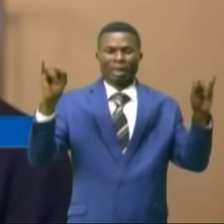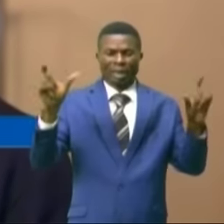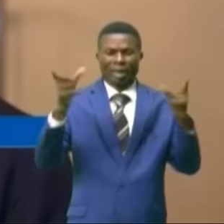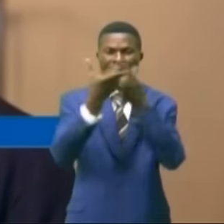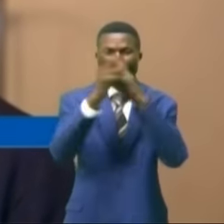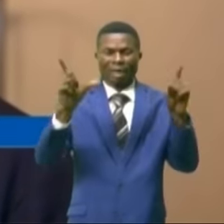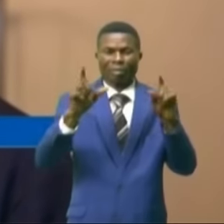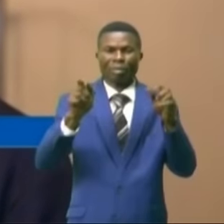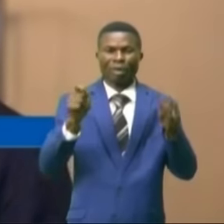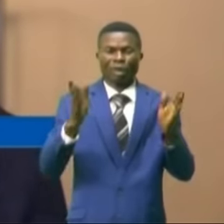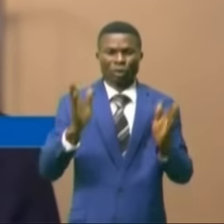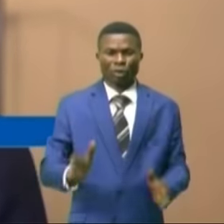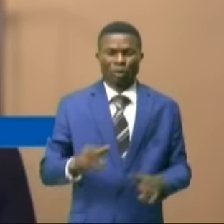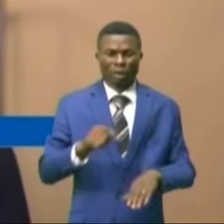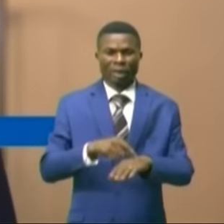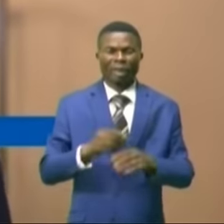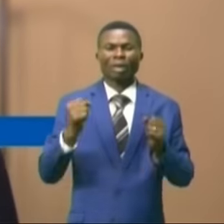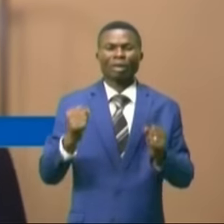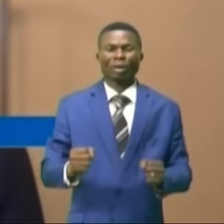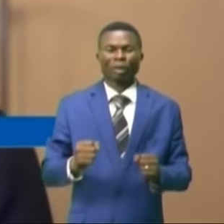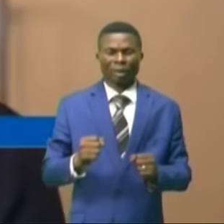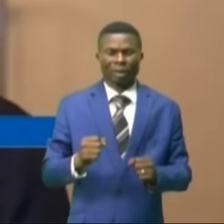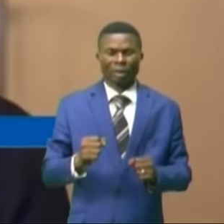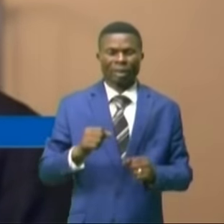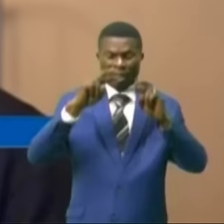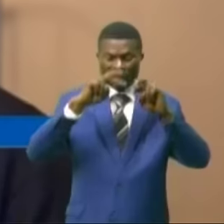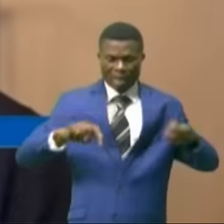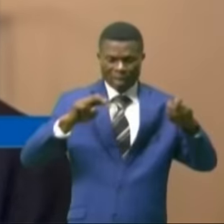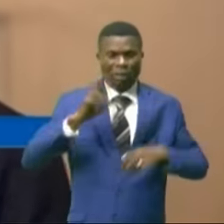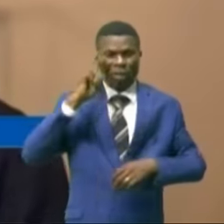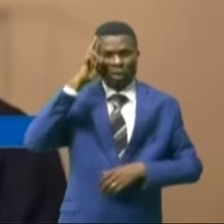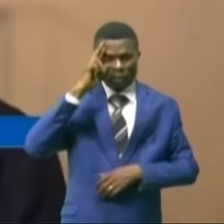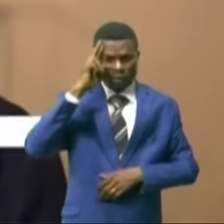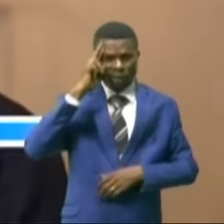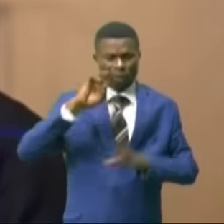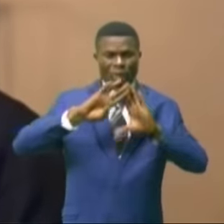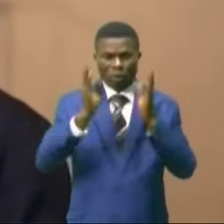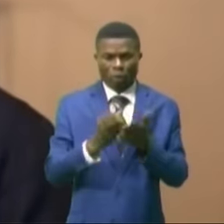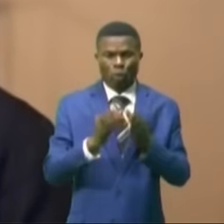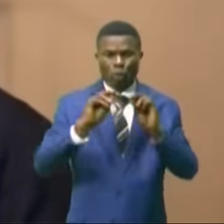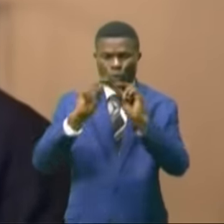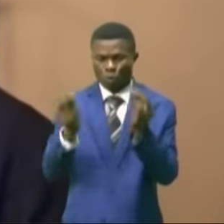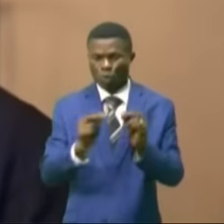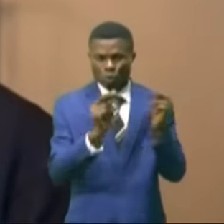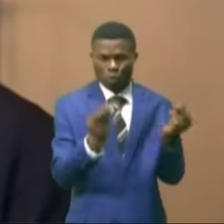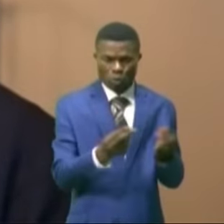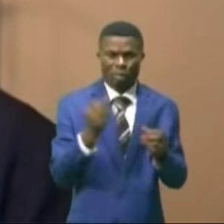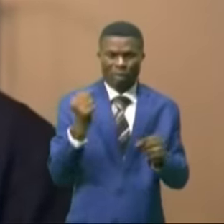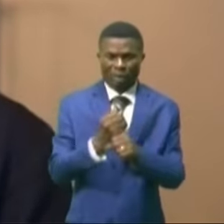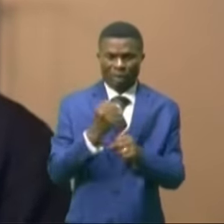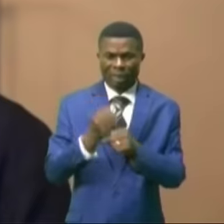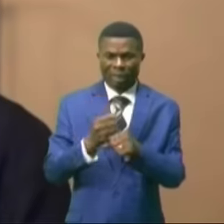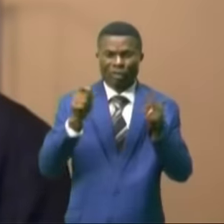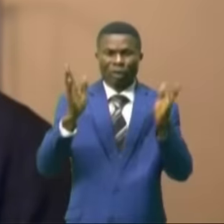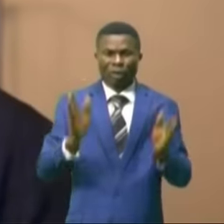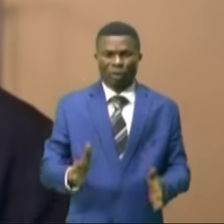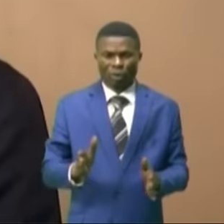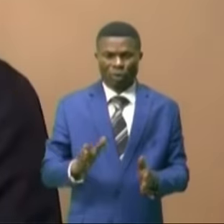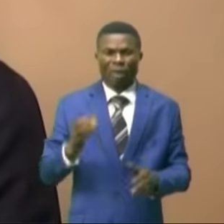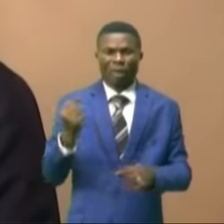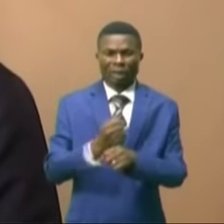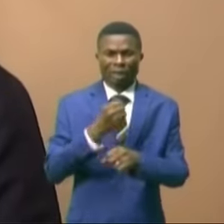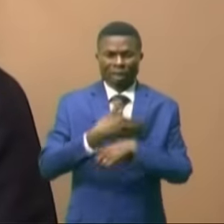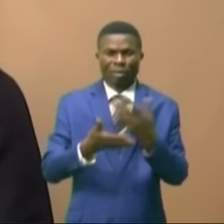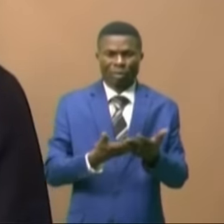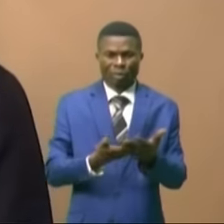pour nous un moment d'arrêt pour essayer d'analyser avec toutes les organisations de la corporation les chemins parcourus. À